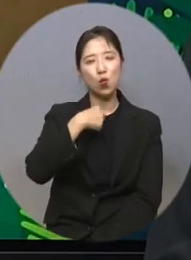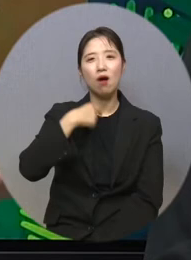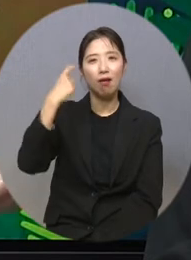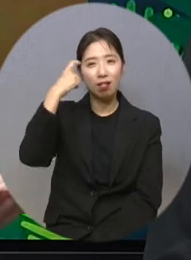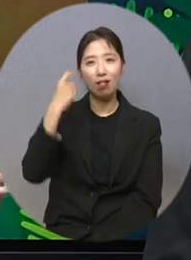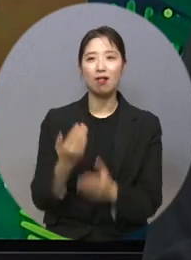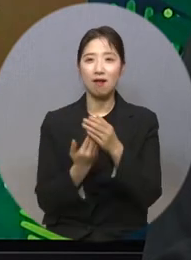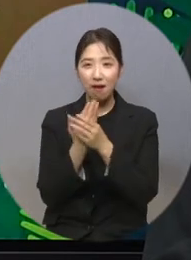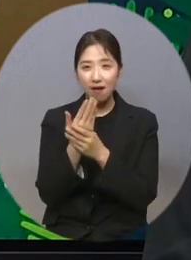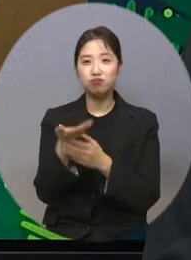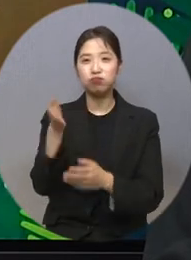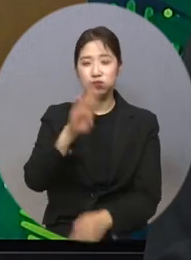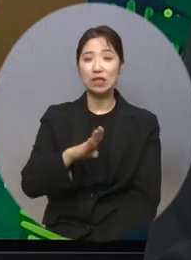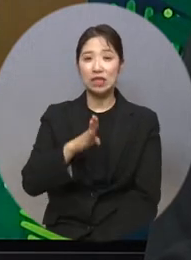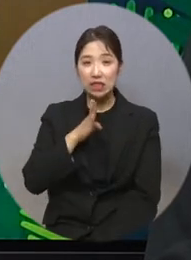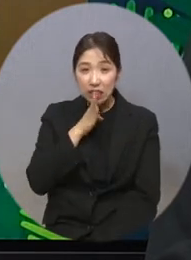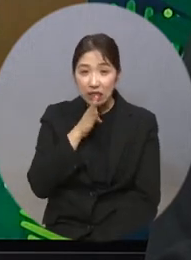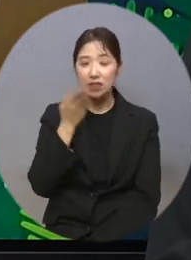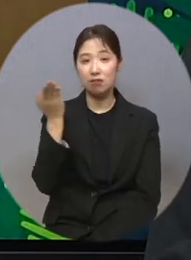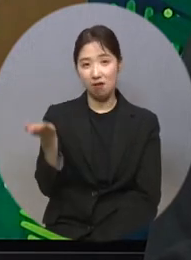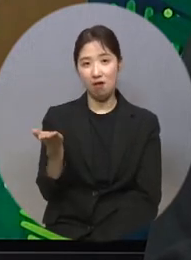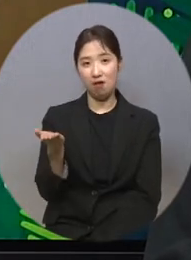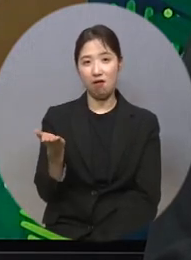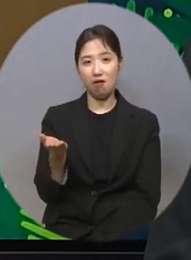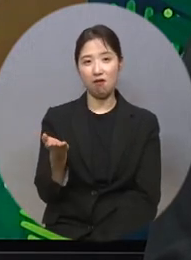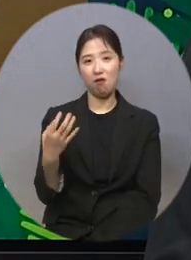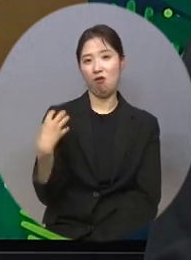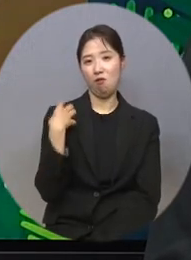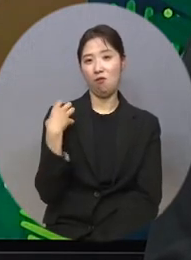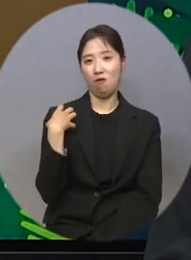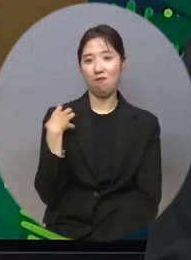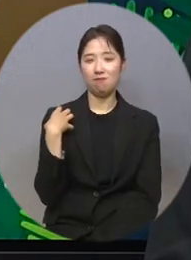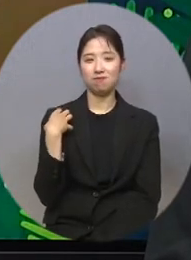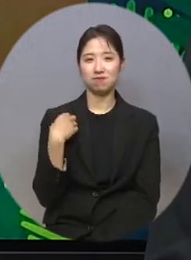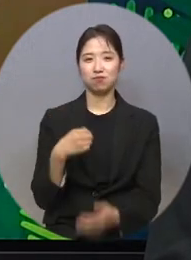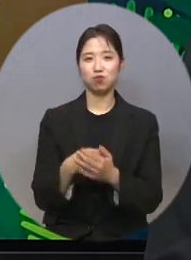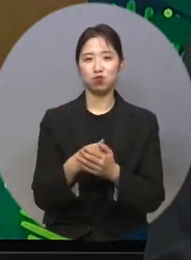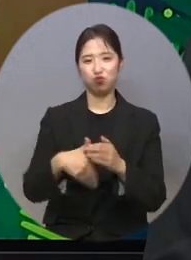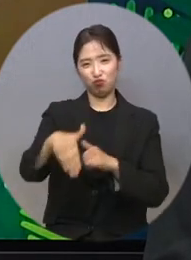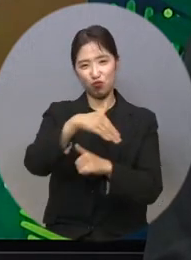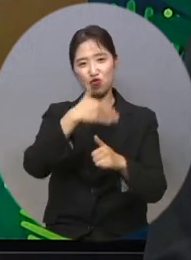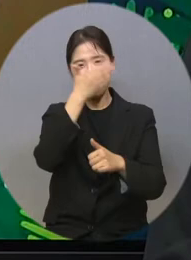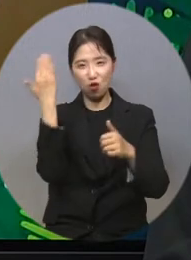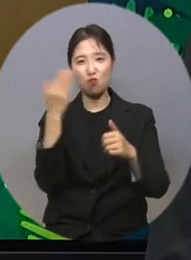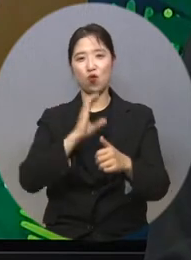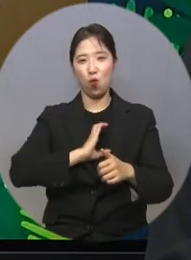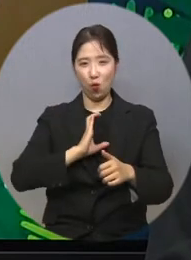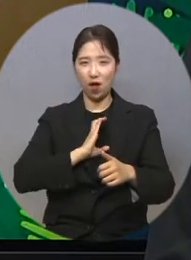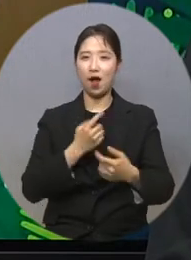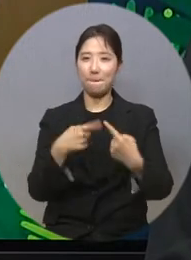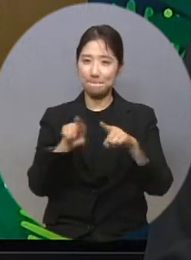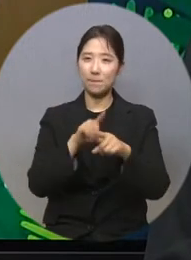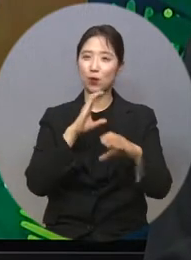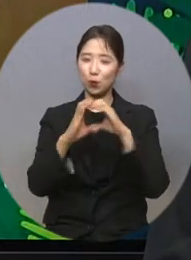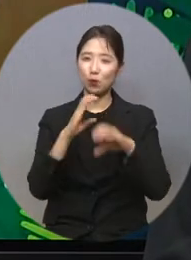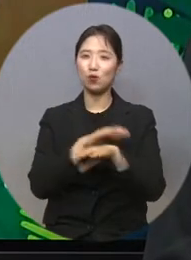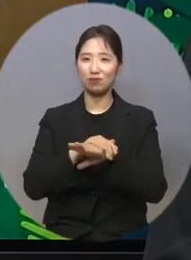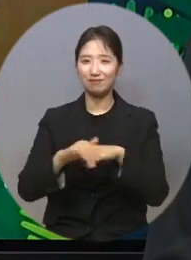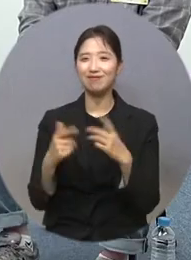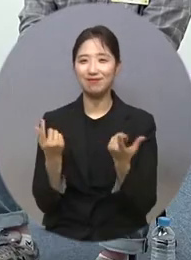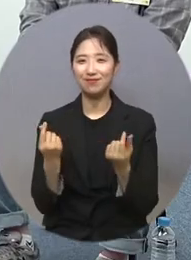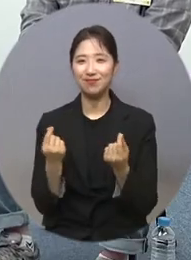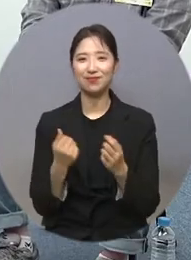든다 말씀드렸는데 실제로 바로 주변에서 우리 젊은 코다들 주변에 두시고 소통하고 그런 역할도